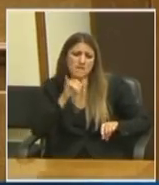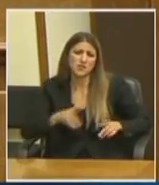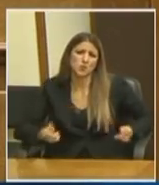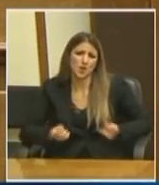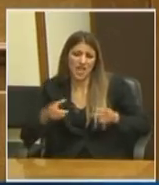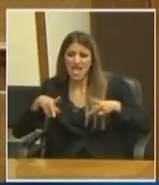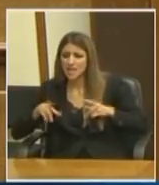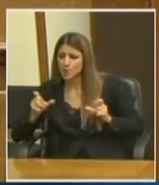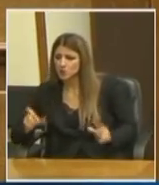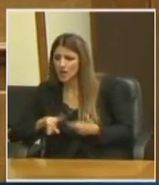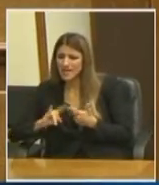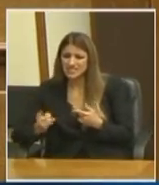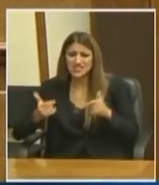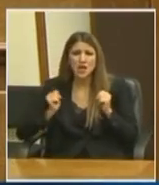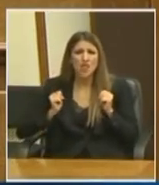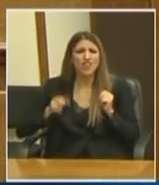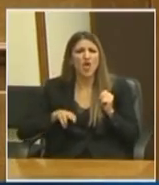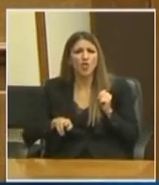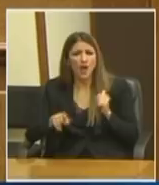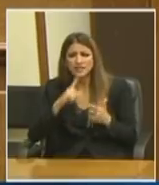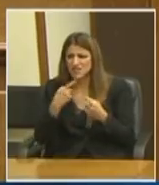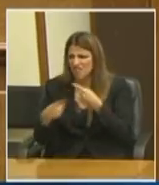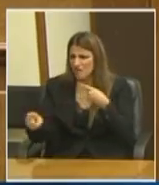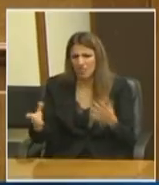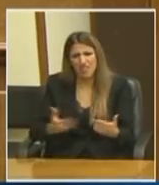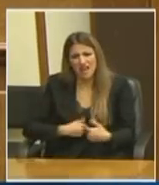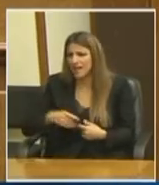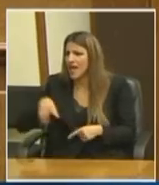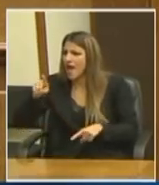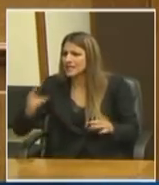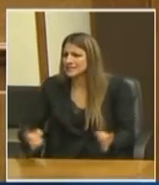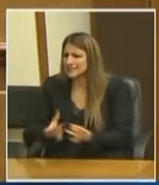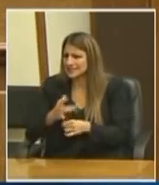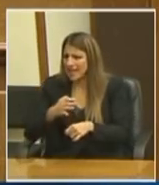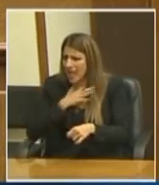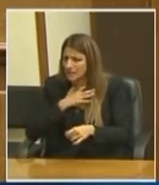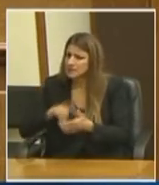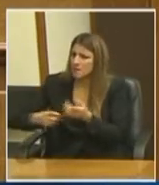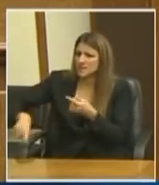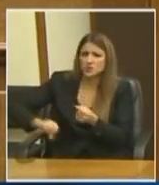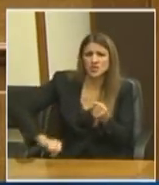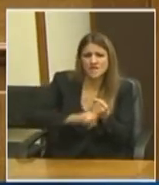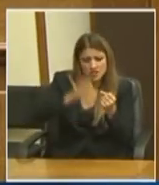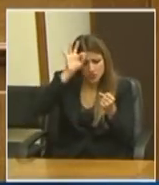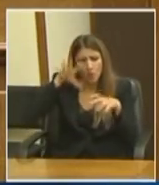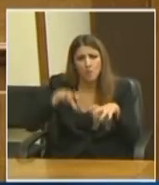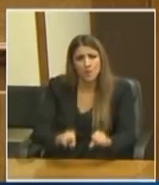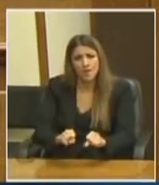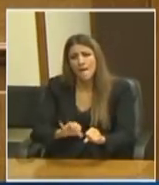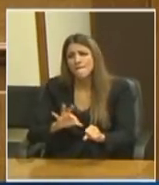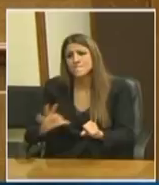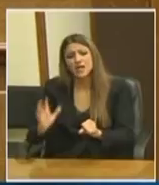ή ο κύριος Θεοδωράκης κάτι το διαφορετικό. Το πολύ πολύ να μαλώνουν μεταξύ τους για το ποιος είναι ο καλύτερος